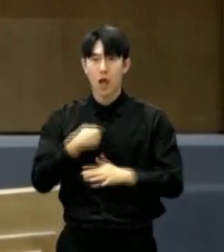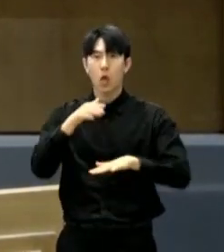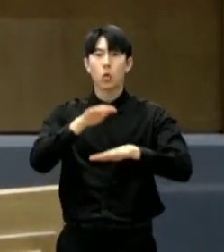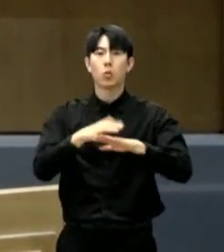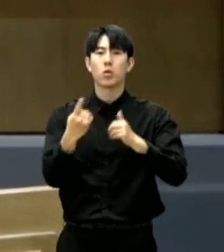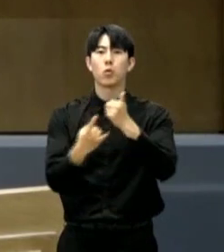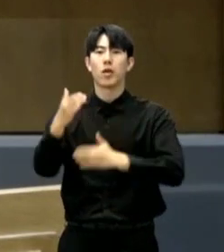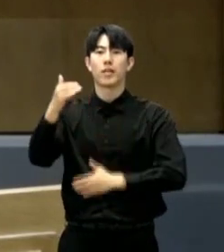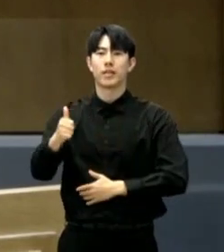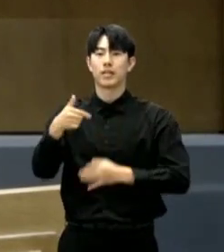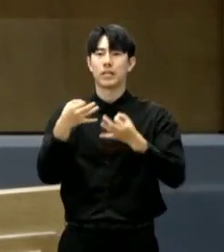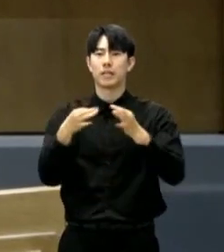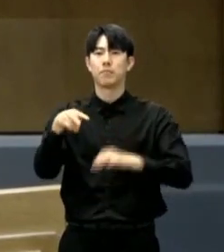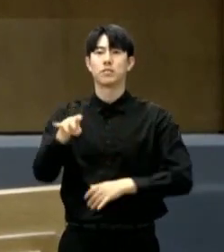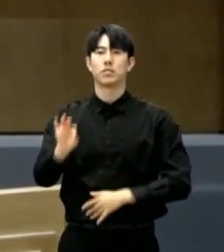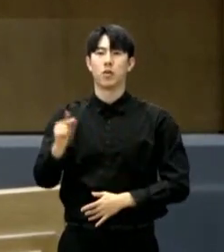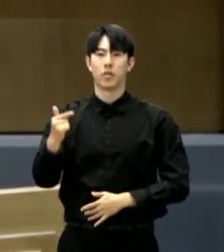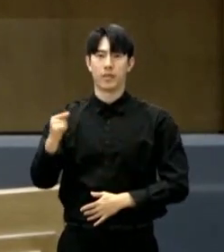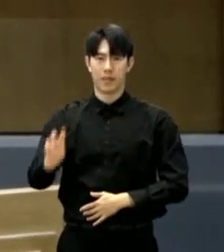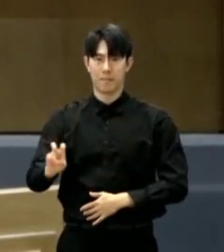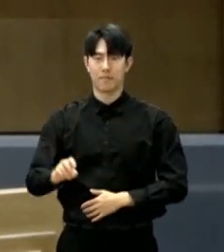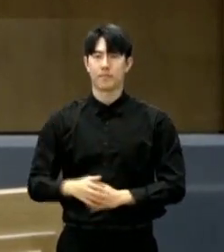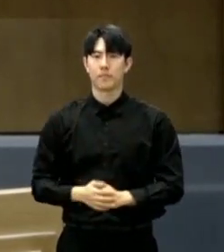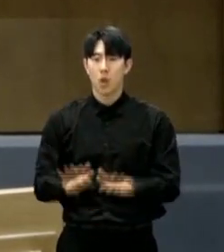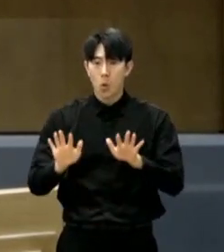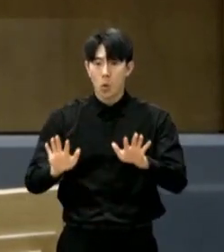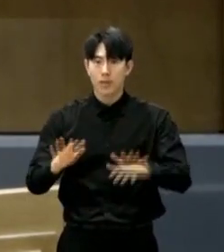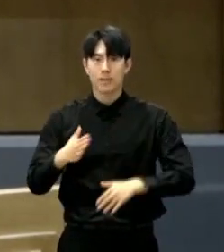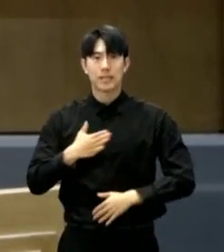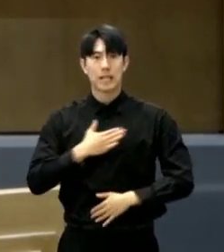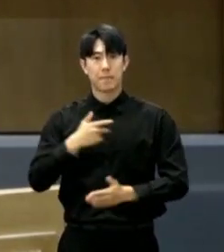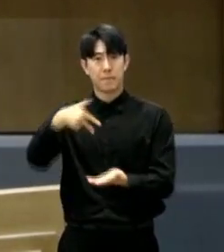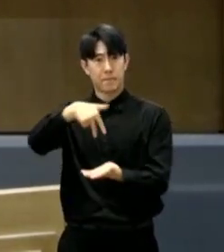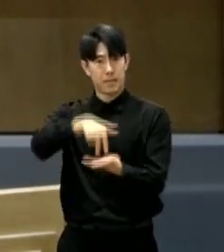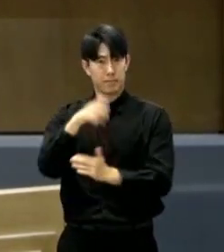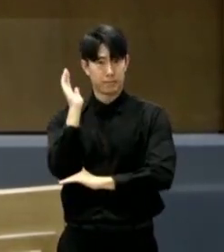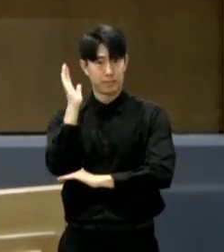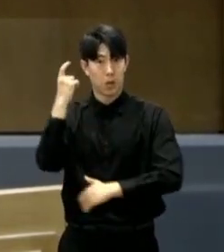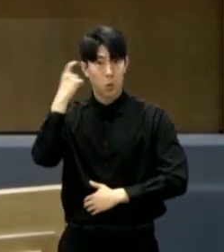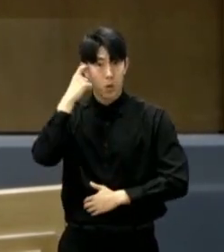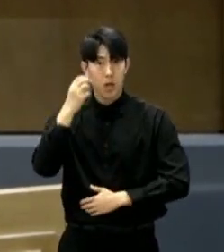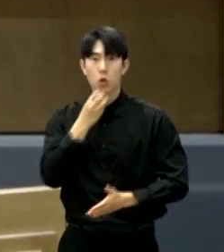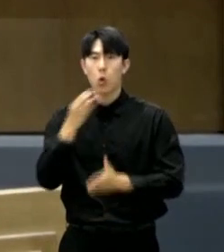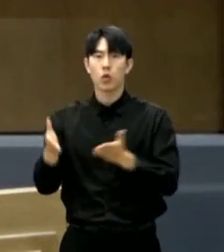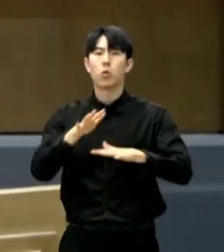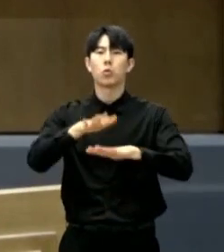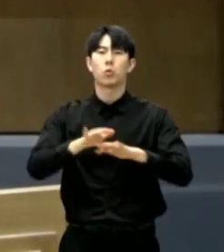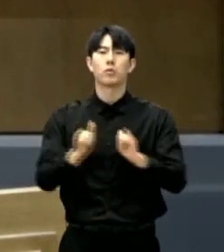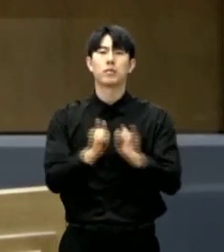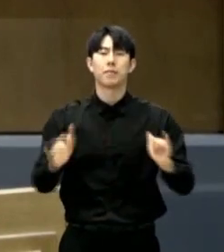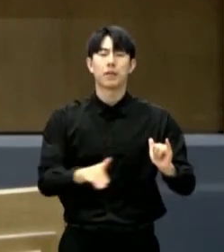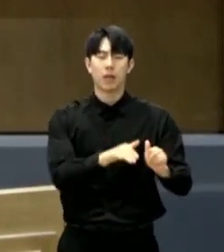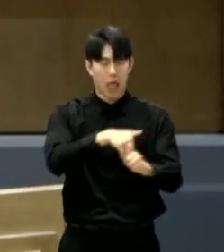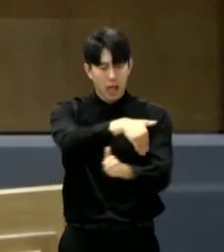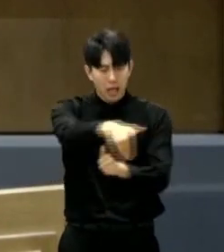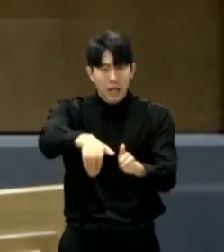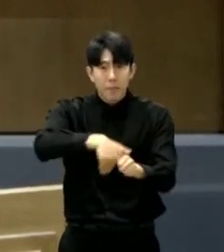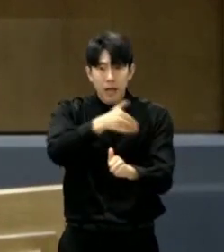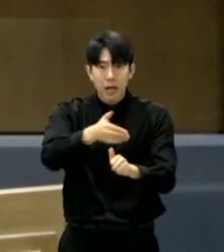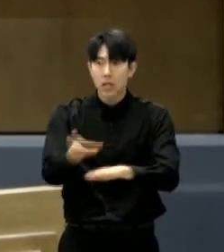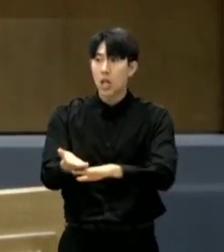농정해양위원회 위원장 김성남입니다. 오늘 본 의원이 이 자리에 선 이유는 경기도 농업인들의 현실정을